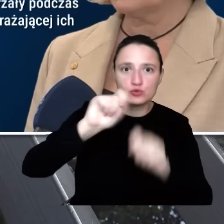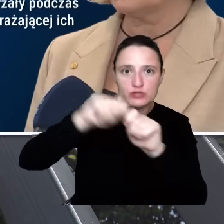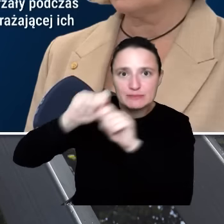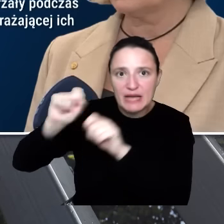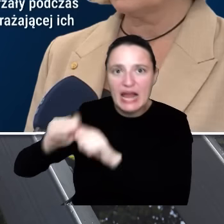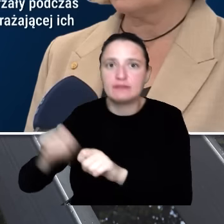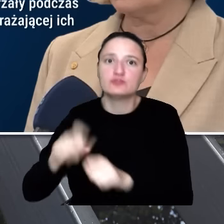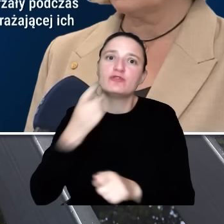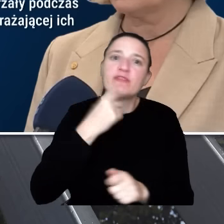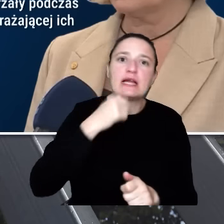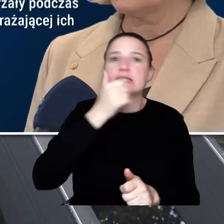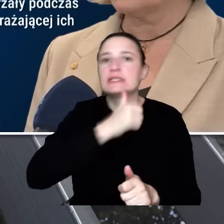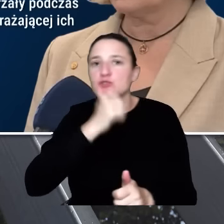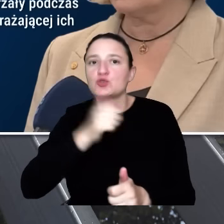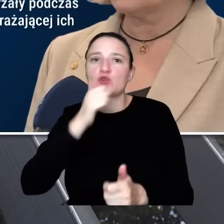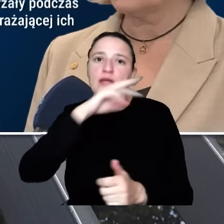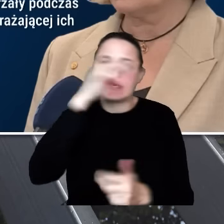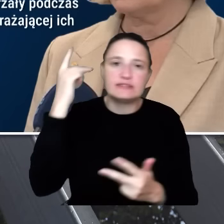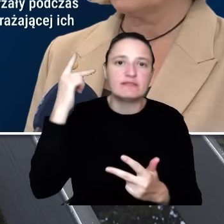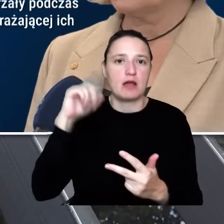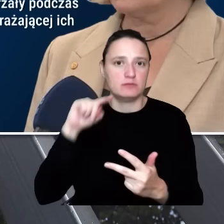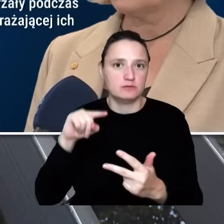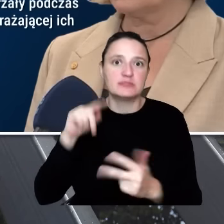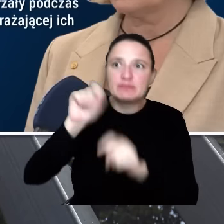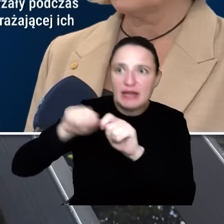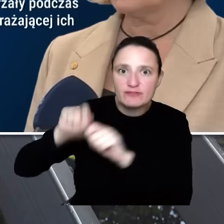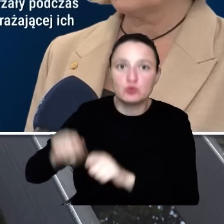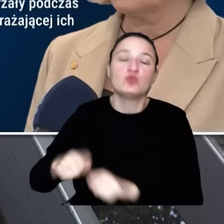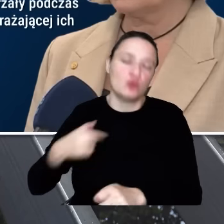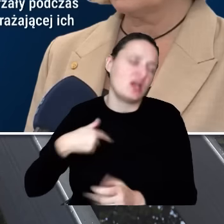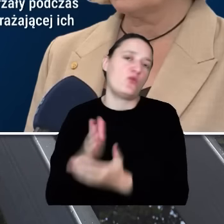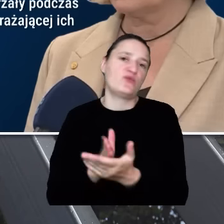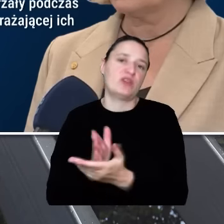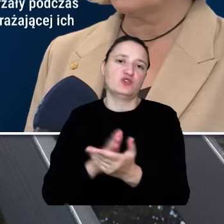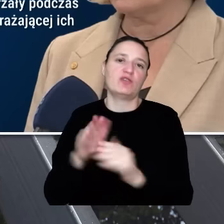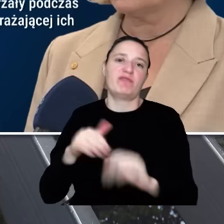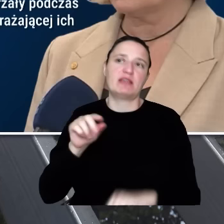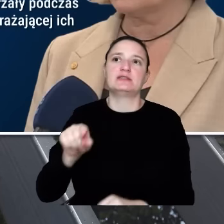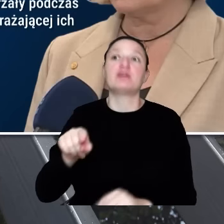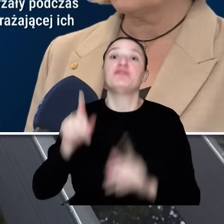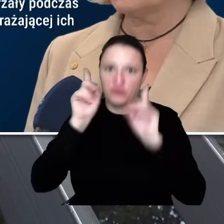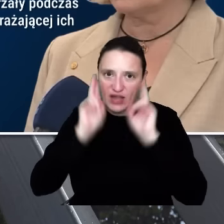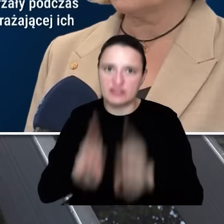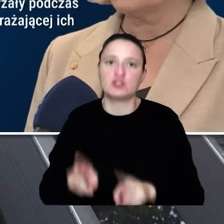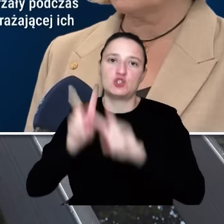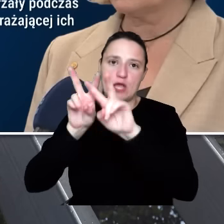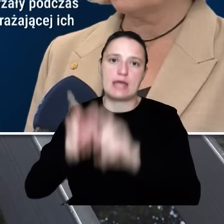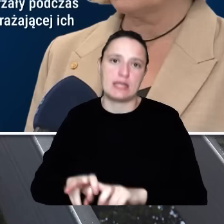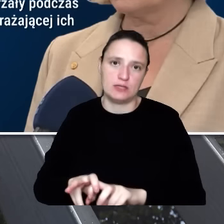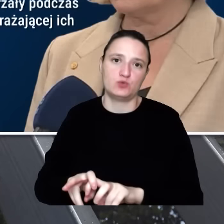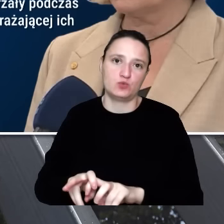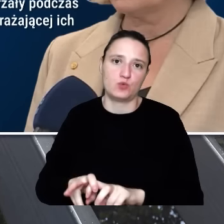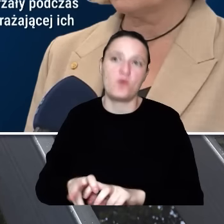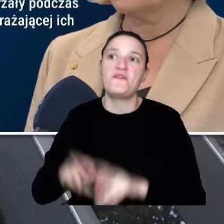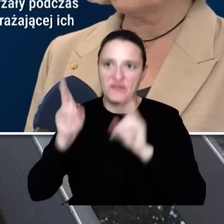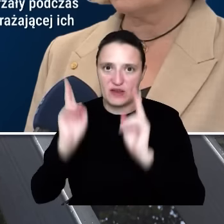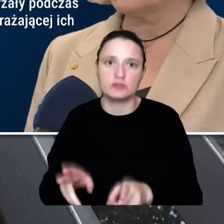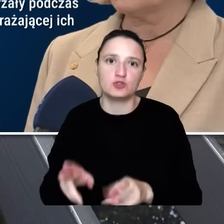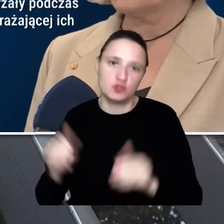Finlandią, Estonią i Litwą, bardziej bym wierzył, że to jest analizowane i że ewentualnie